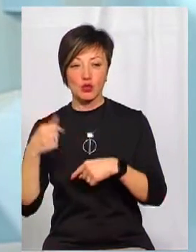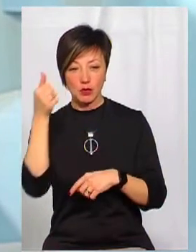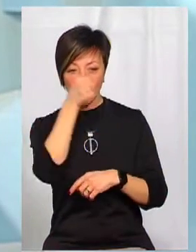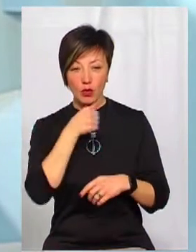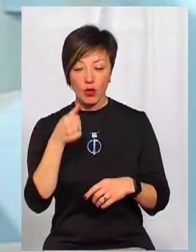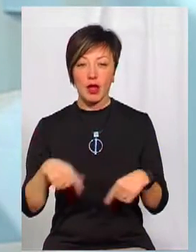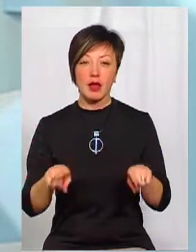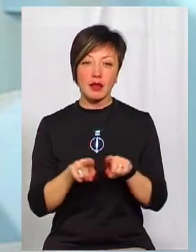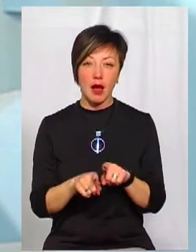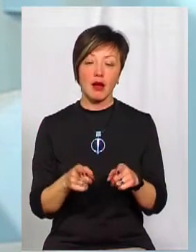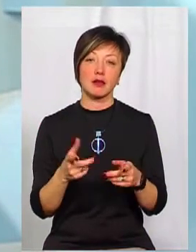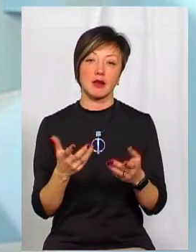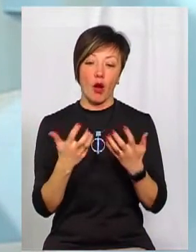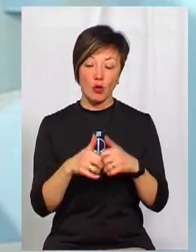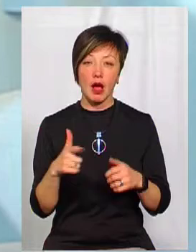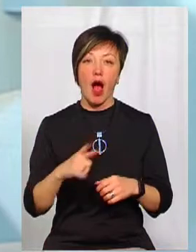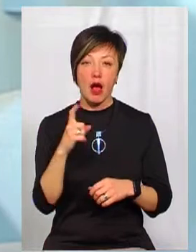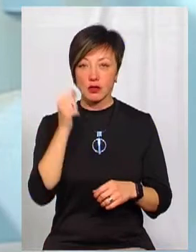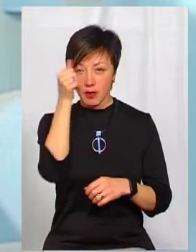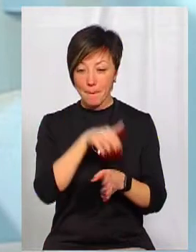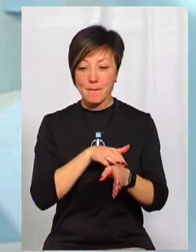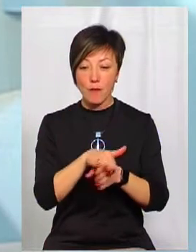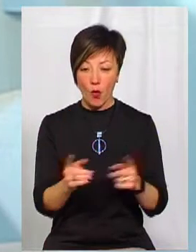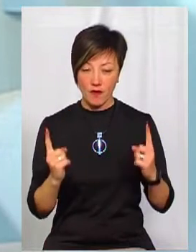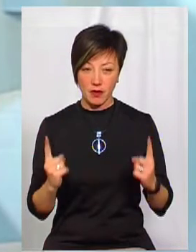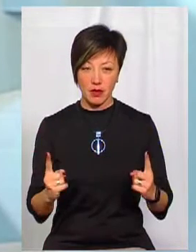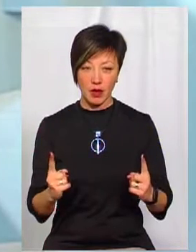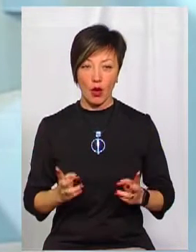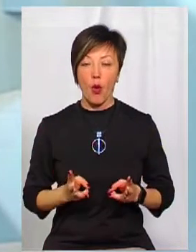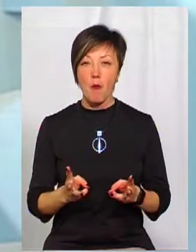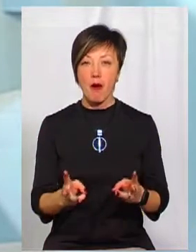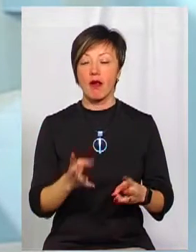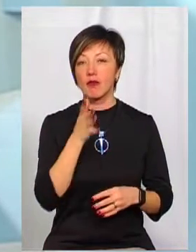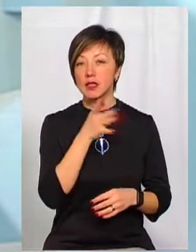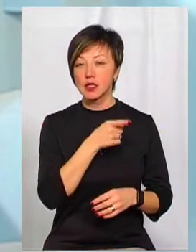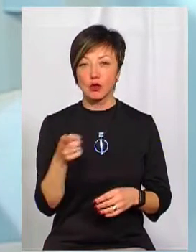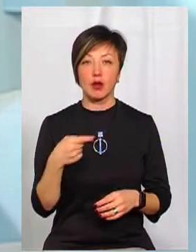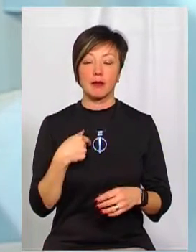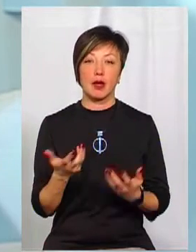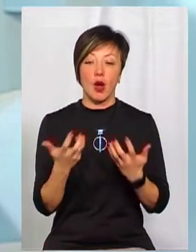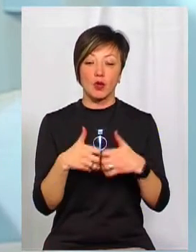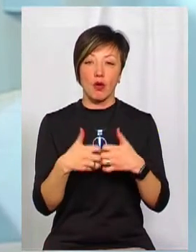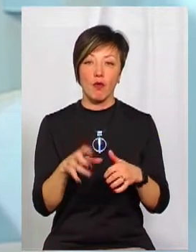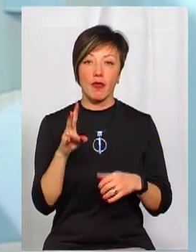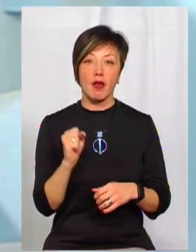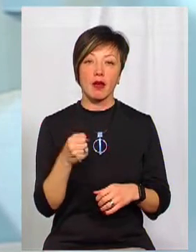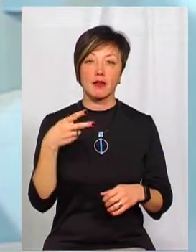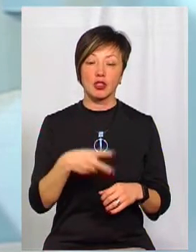наступного. Так береться газовий рік, де береться повний опалювальний сезон. Тобто, на даний момент ми розраховували